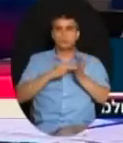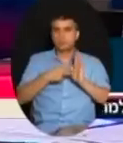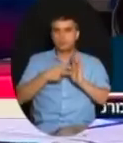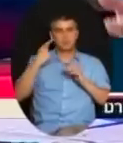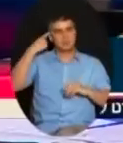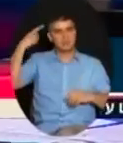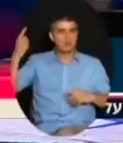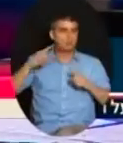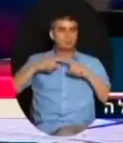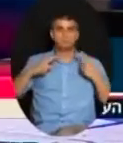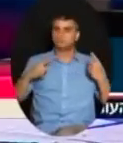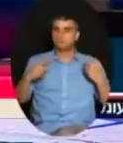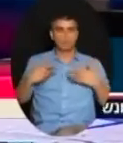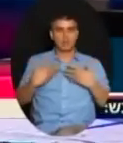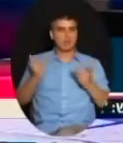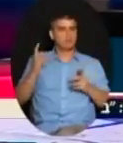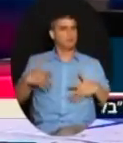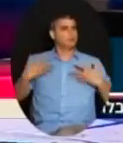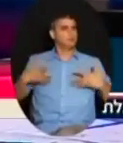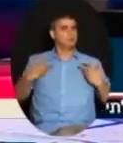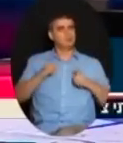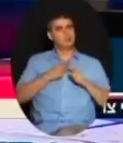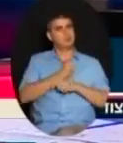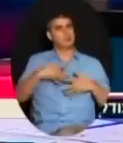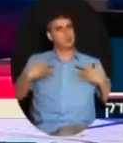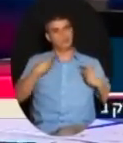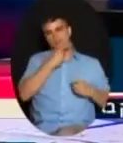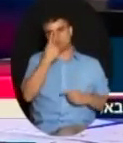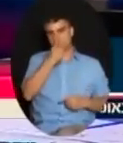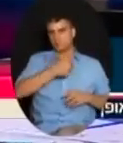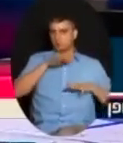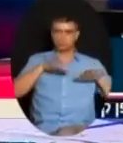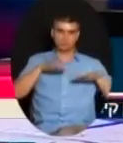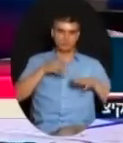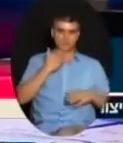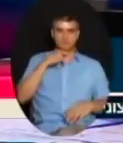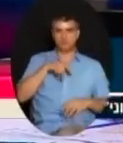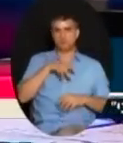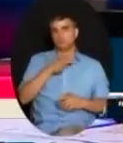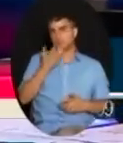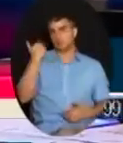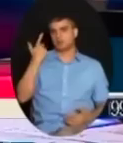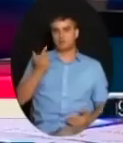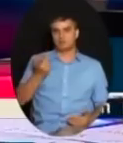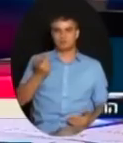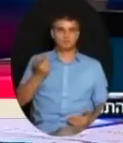פוליטיות, אידיאולוגיות וכן הלאה, אין שמחה לעד כשרואים ראש ממשלה בישראל, אומנם